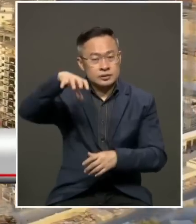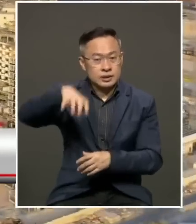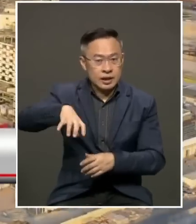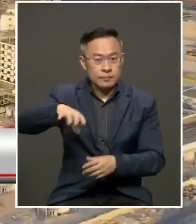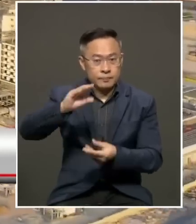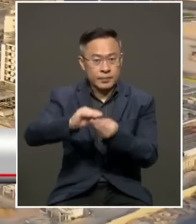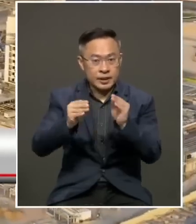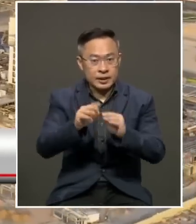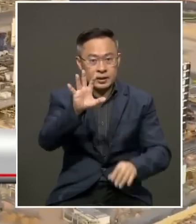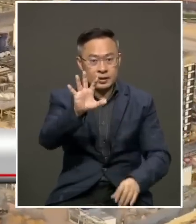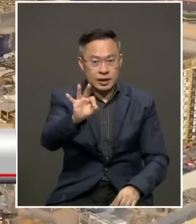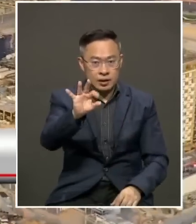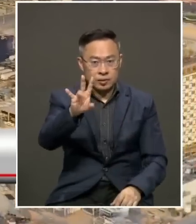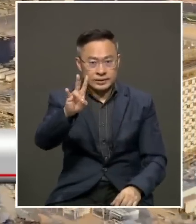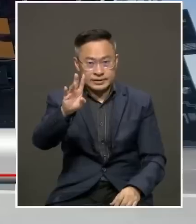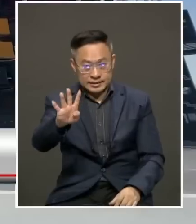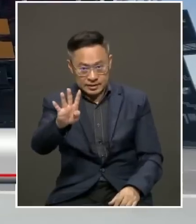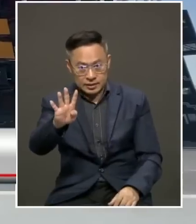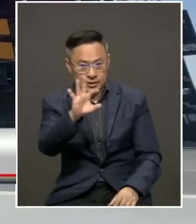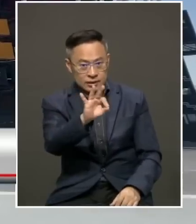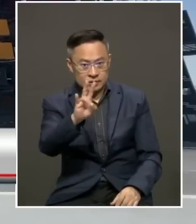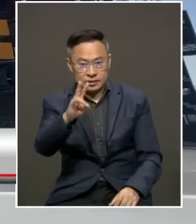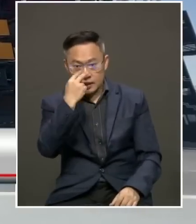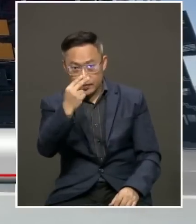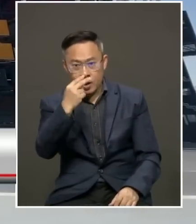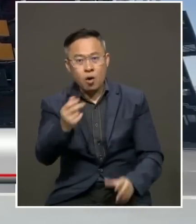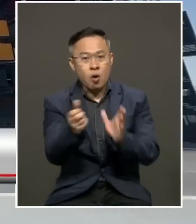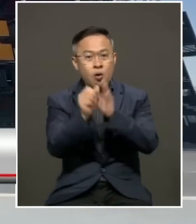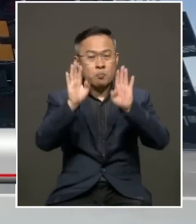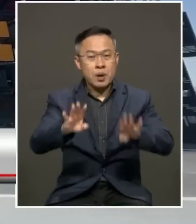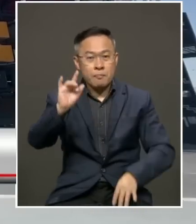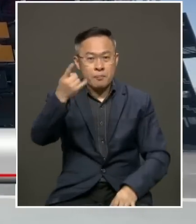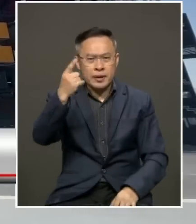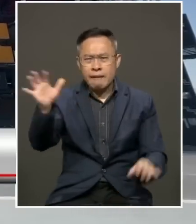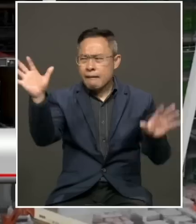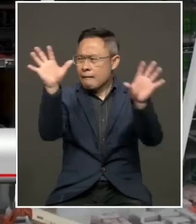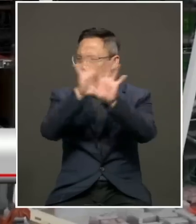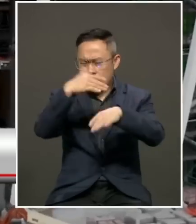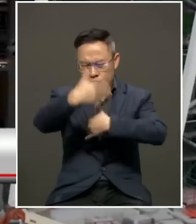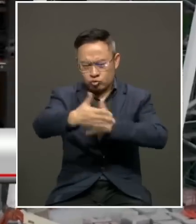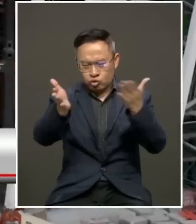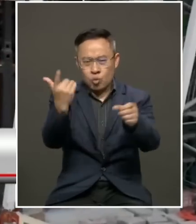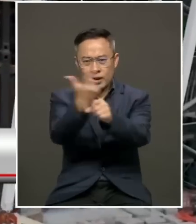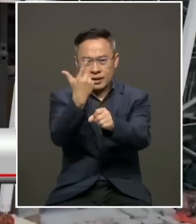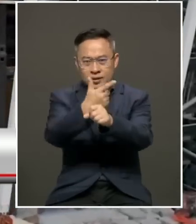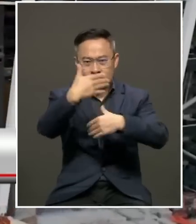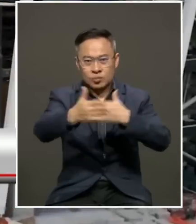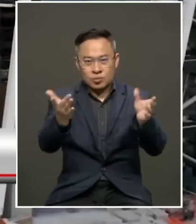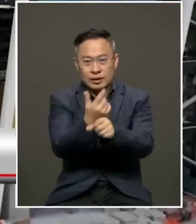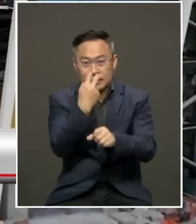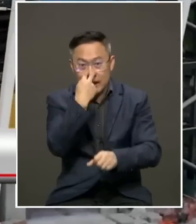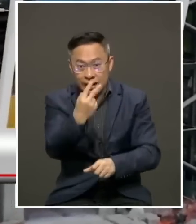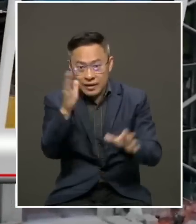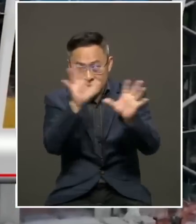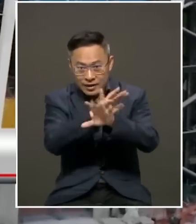คะริมทะเลเออสวยงามตู้คอนเทนเนอร์ใช่เดี๋ยวจะเล่ากิมมิคให้ฟัง